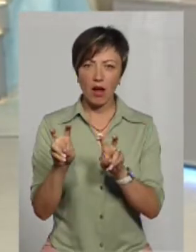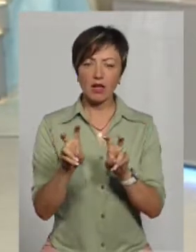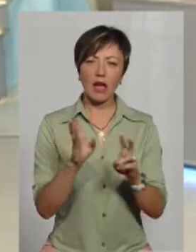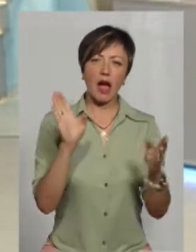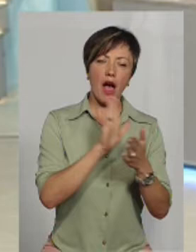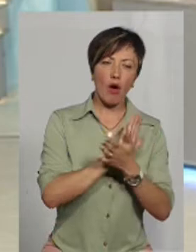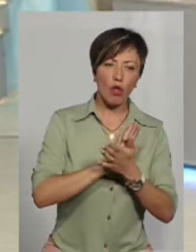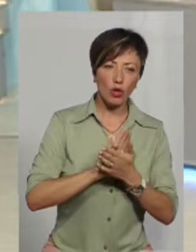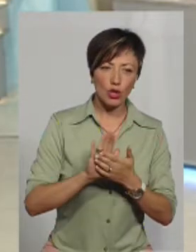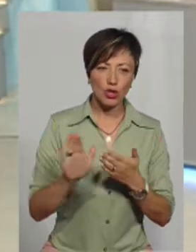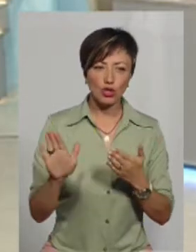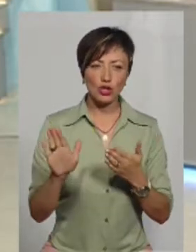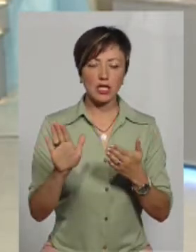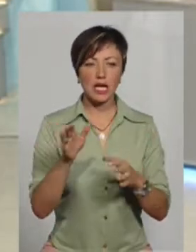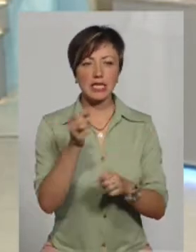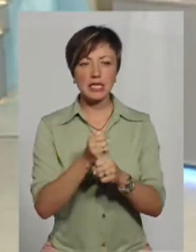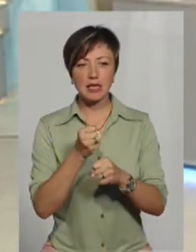називають екологічне землеробство,